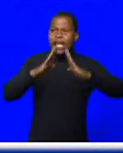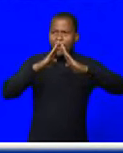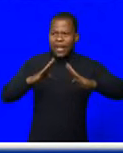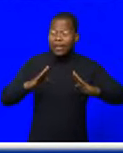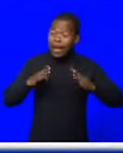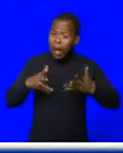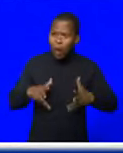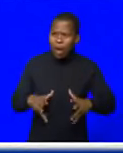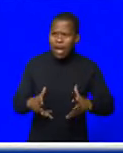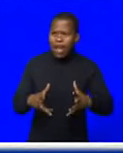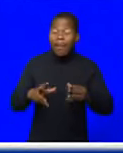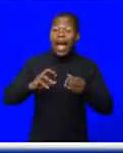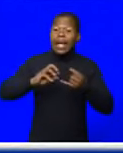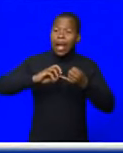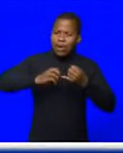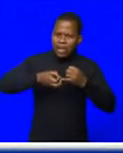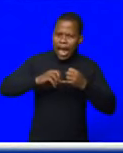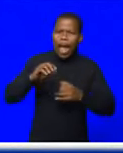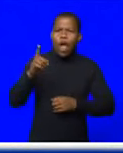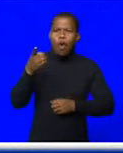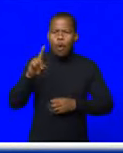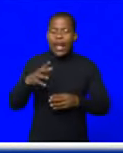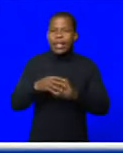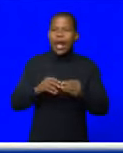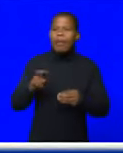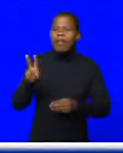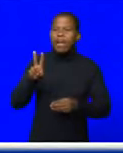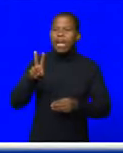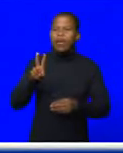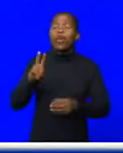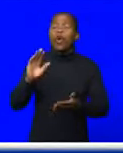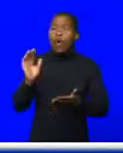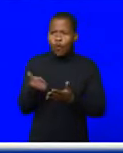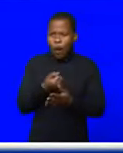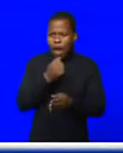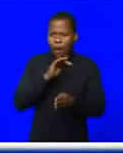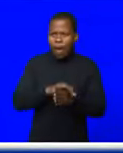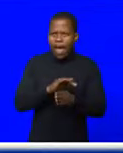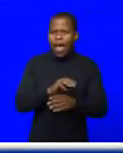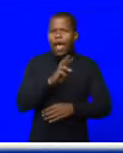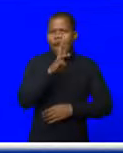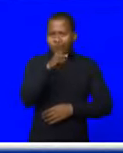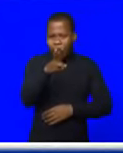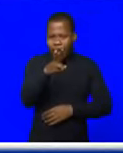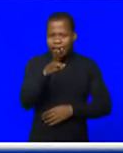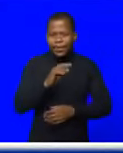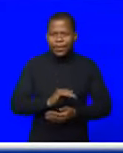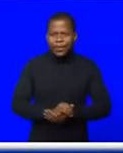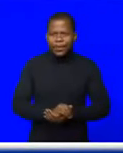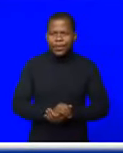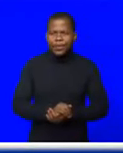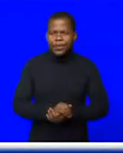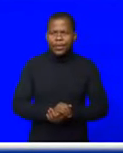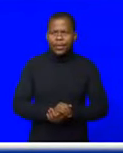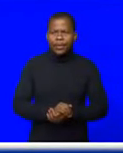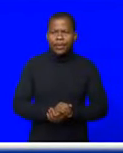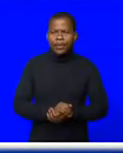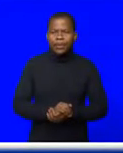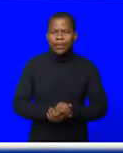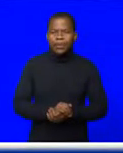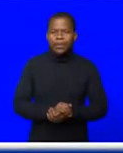siciniseko sekwekuthi luyatilondvolota letibhitfo endzaweni leseyihleliwe leyatiwa ngekuthi pheceleti yi-Gene